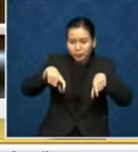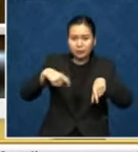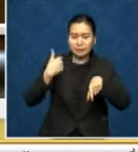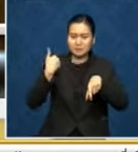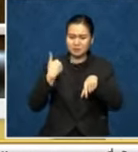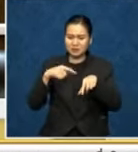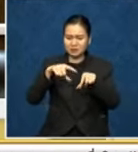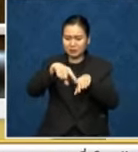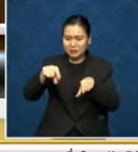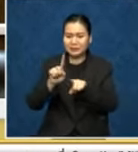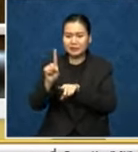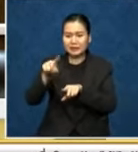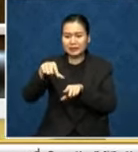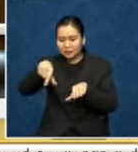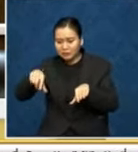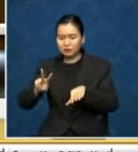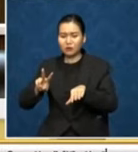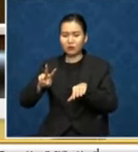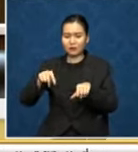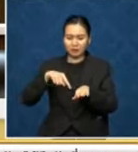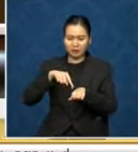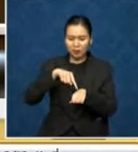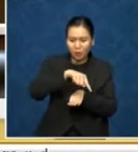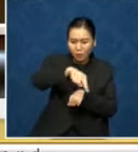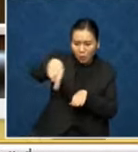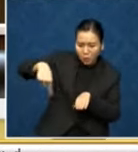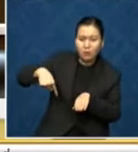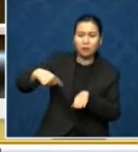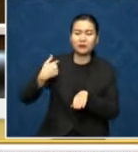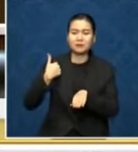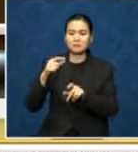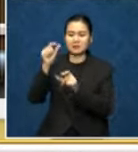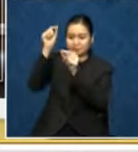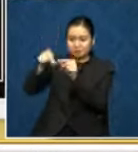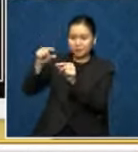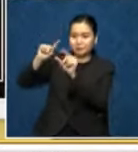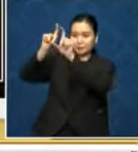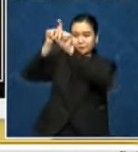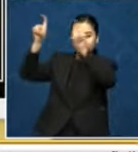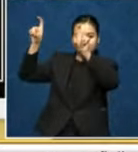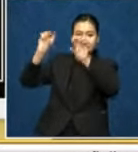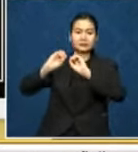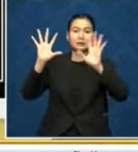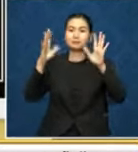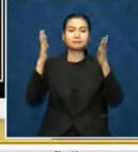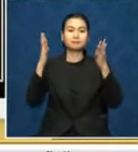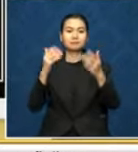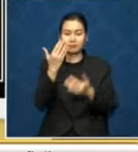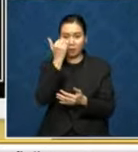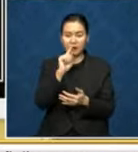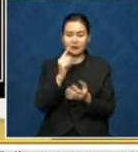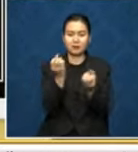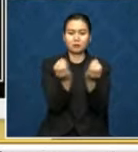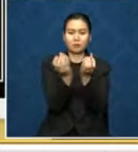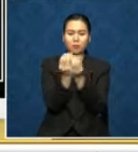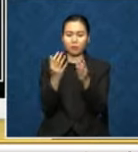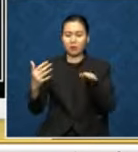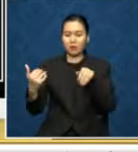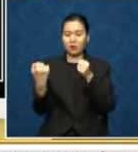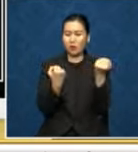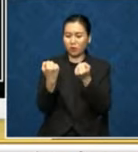บ้าง2เลนบ้างบางทีก็เป็นวันเวย์ครับท่านประธานและไม่มีป้ายจราจรบอกที่ชัดเจนทำให้เกิดอุบัติเหตุ